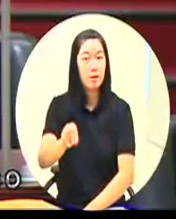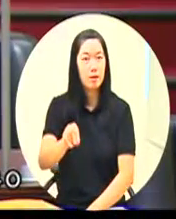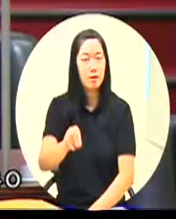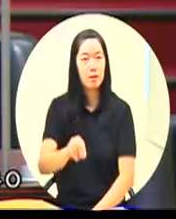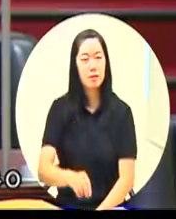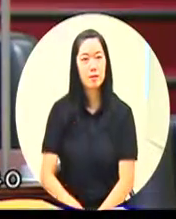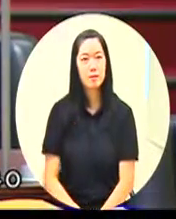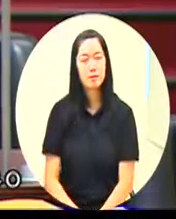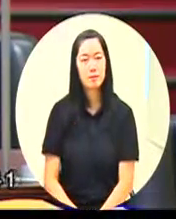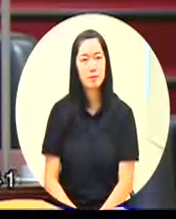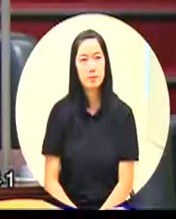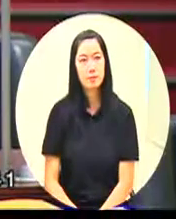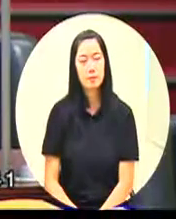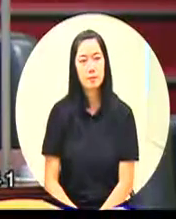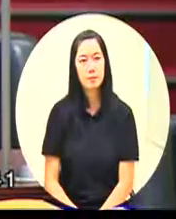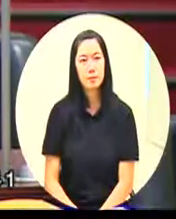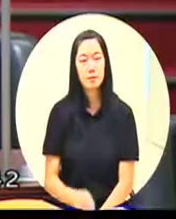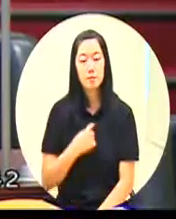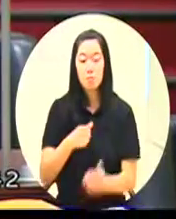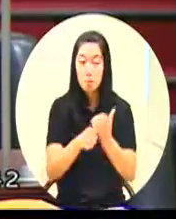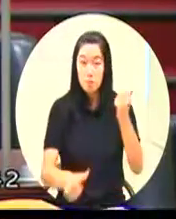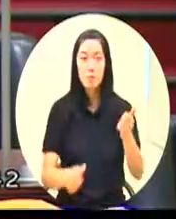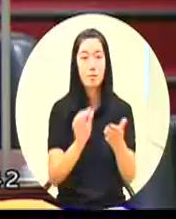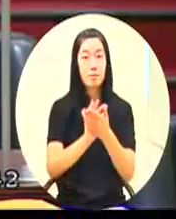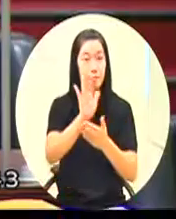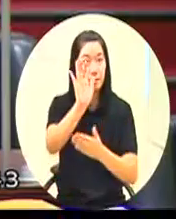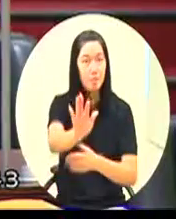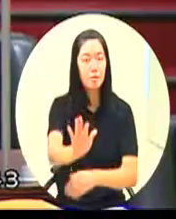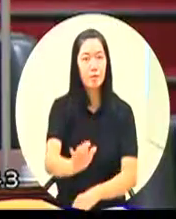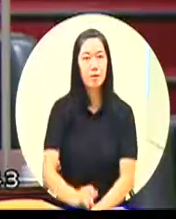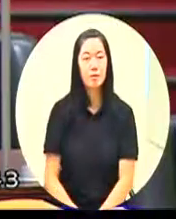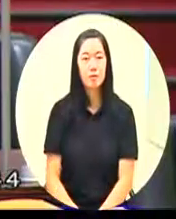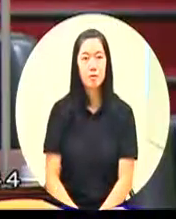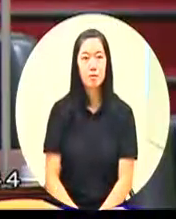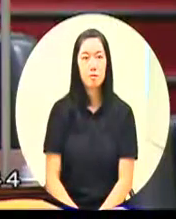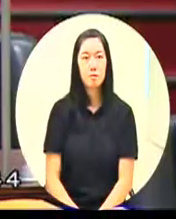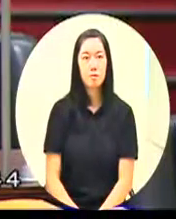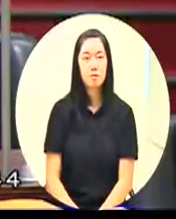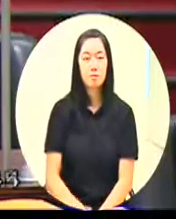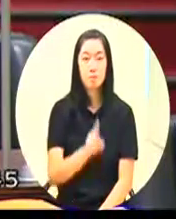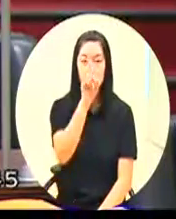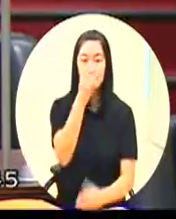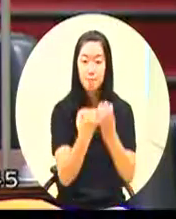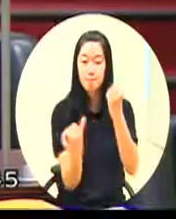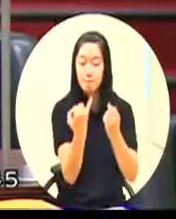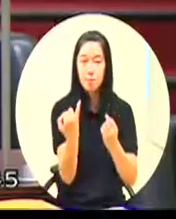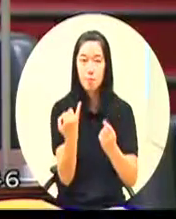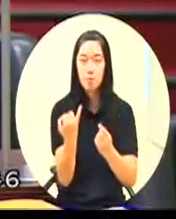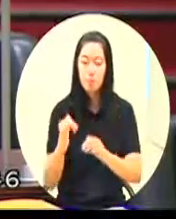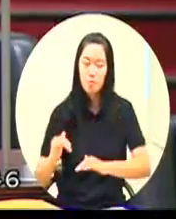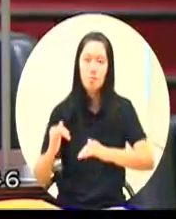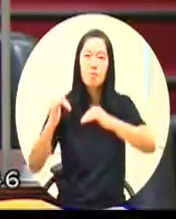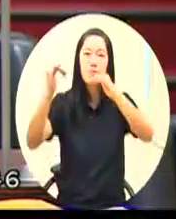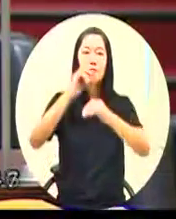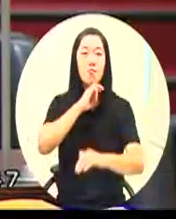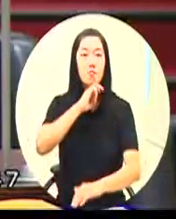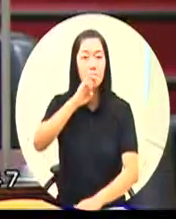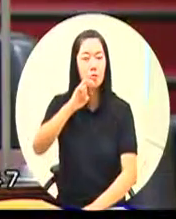是扩大。 我想生下来以后，一个女儿、一个女孩子到20岁就要差不多